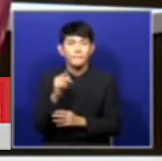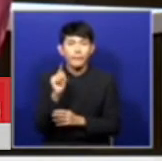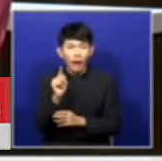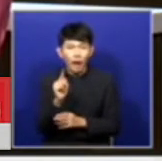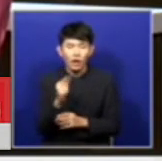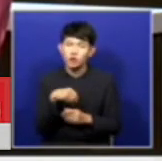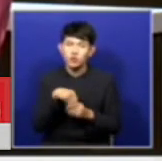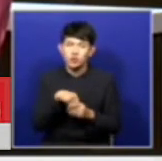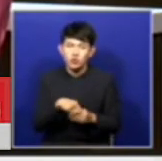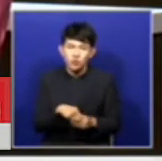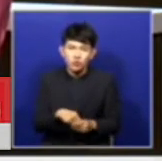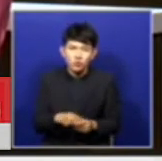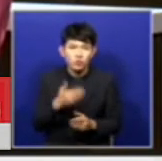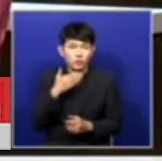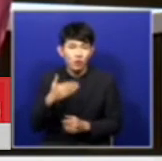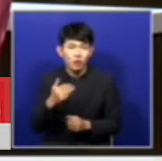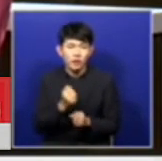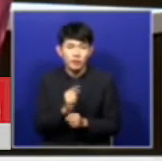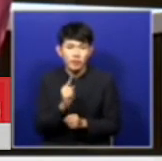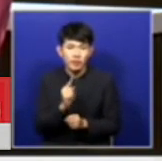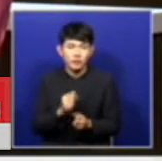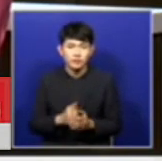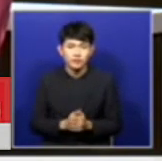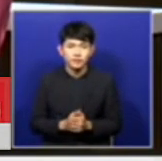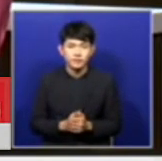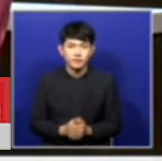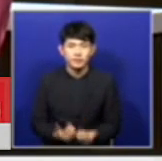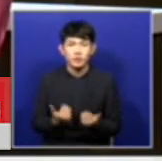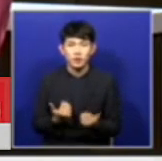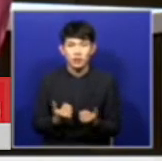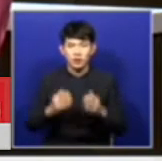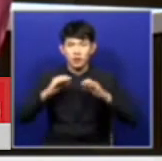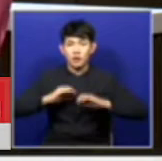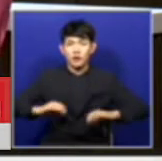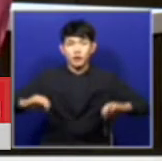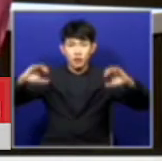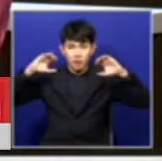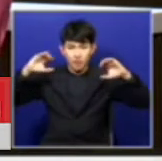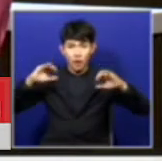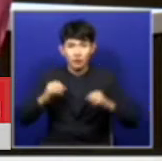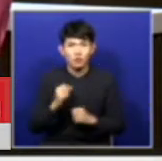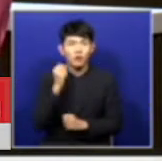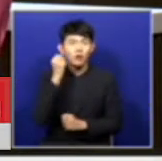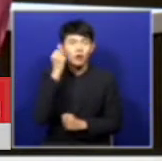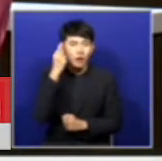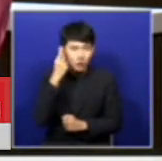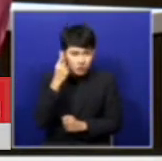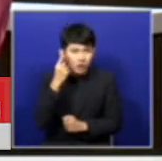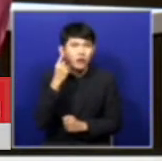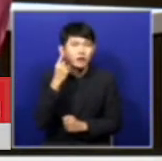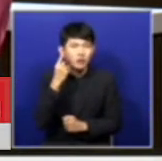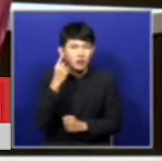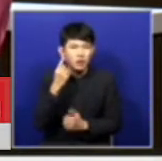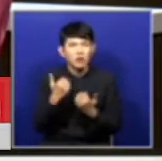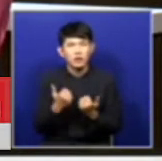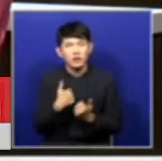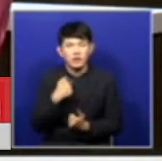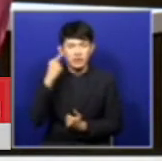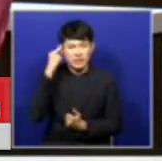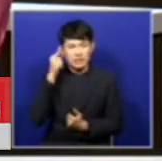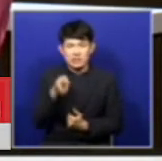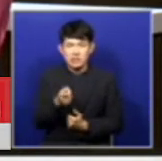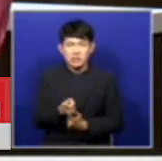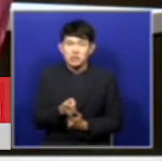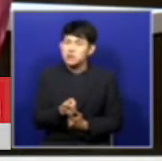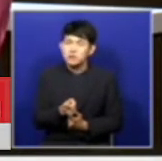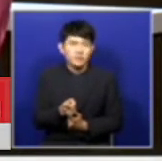างยั่งยืนนะครับต้องมีรัฐบาลที่มีความเข้าอกเข้าใจไม่ใช่อย่างที่เป็นอยู่นะครับ